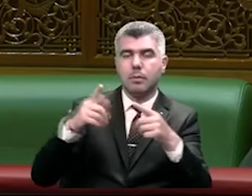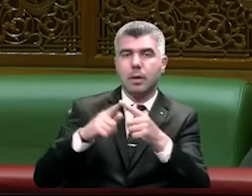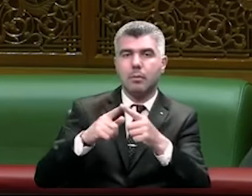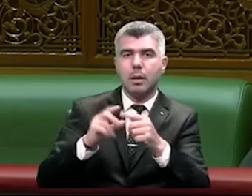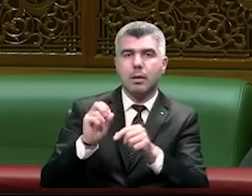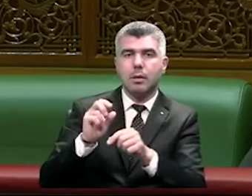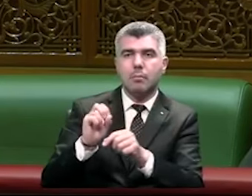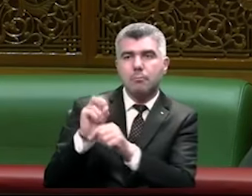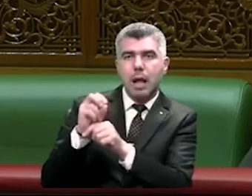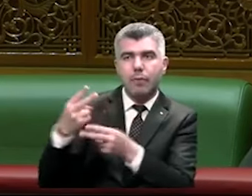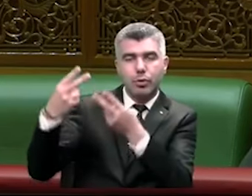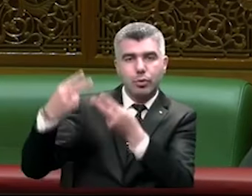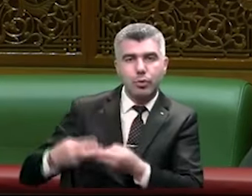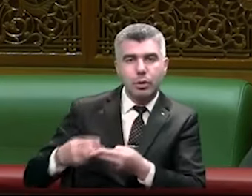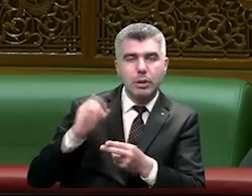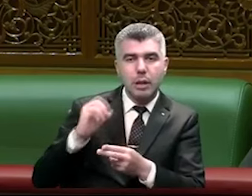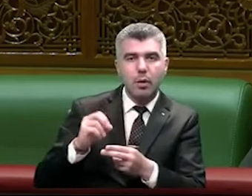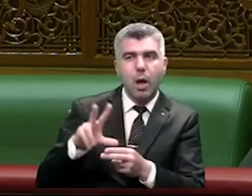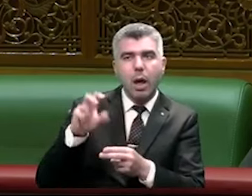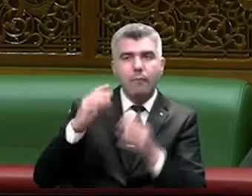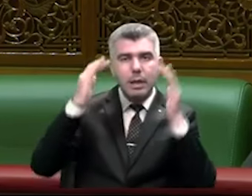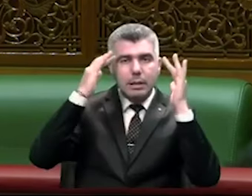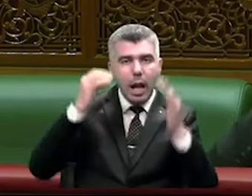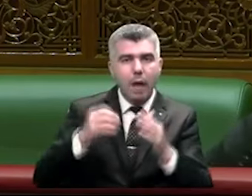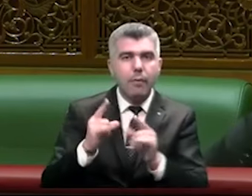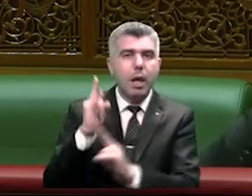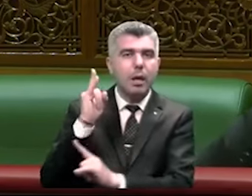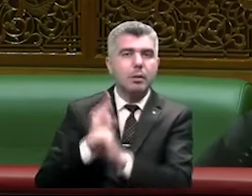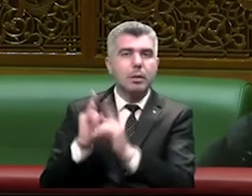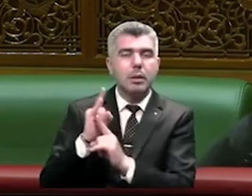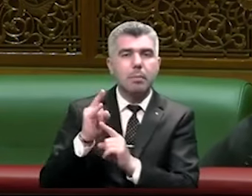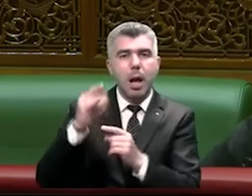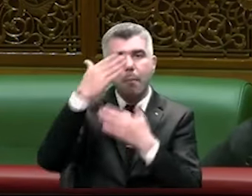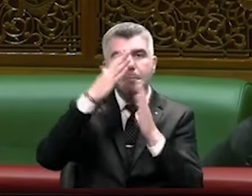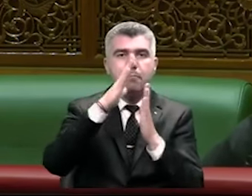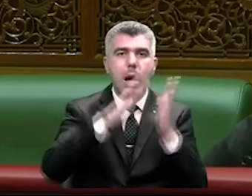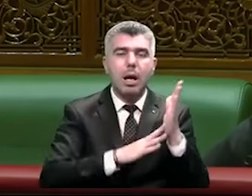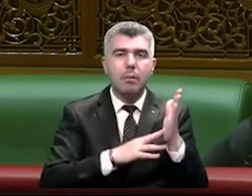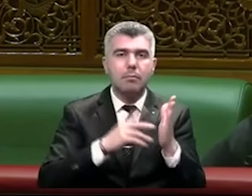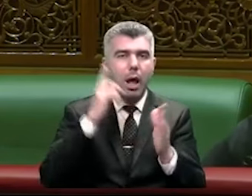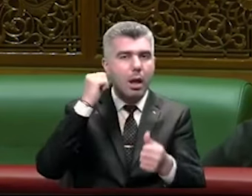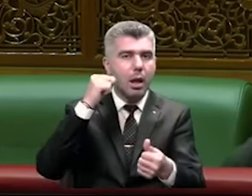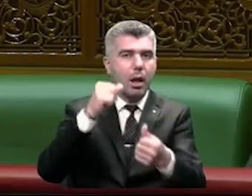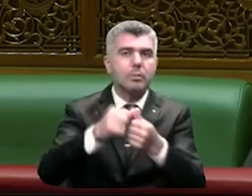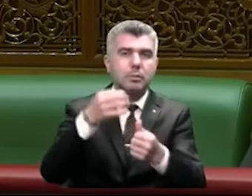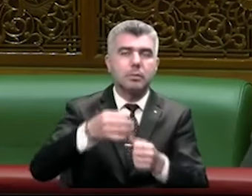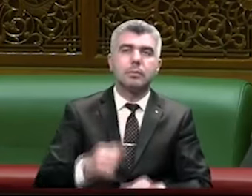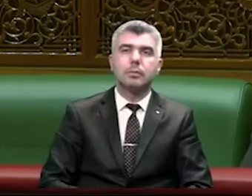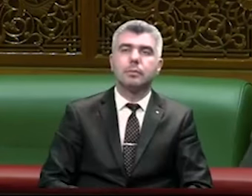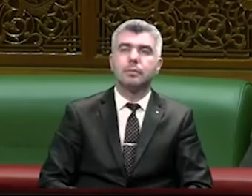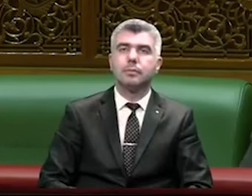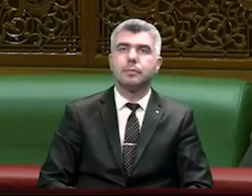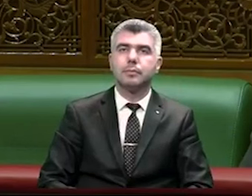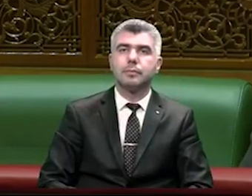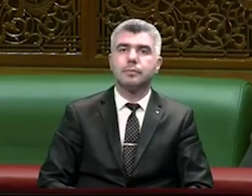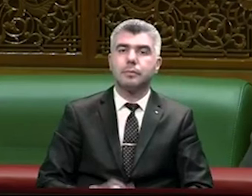هذ الصناعه التقليديه وهذا التراث الثقافي والمورث الثقافي ديال البلاد ديالنا اللي هو كبير وكبير بزاف